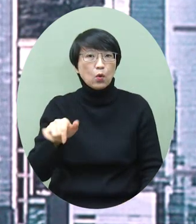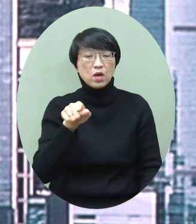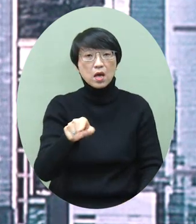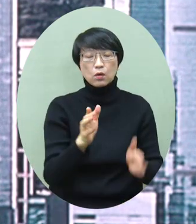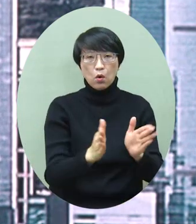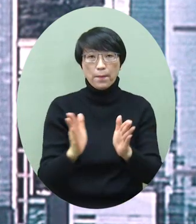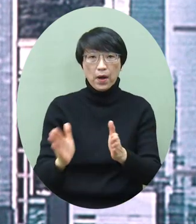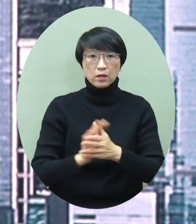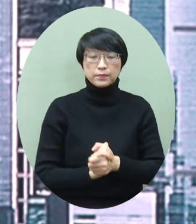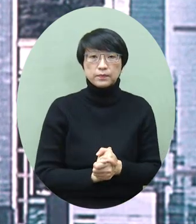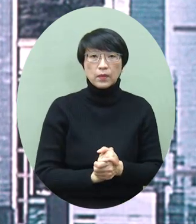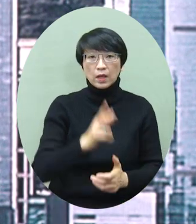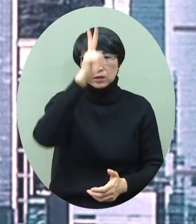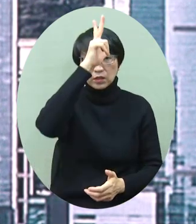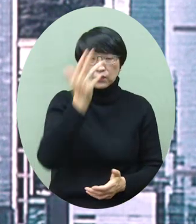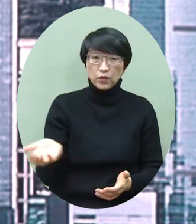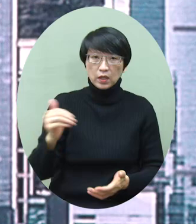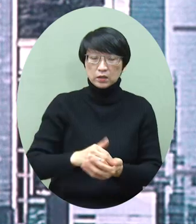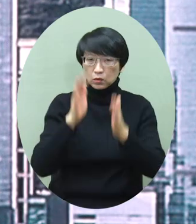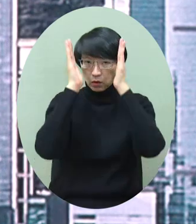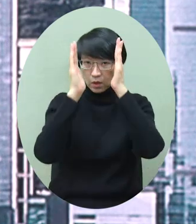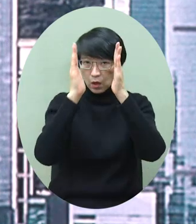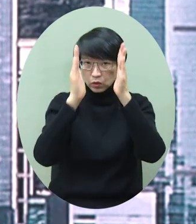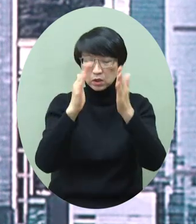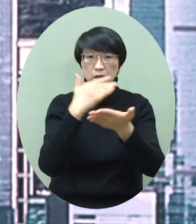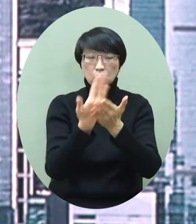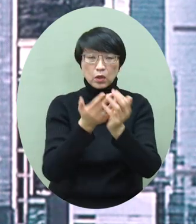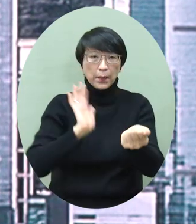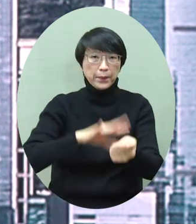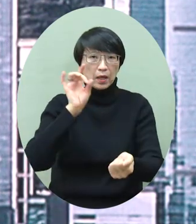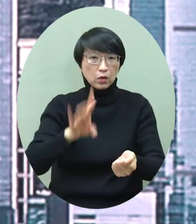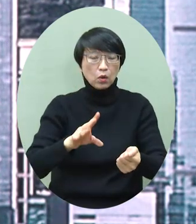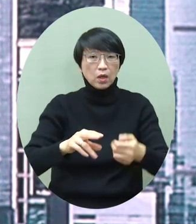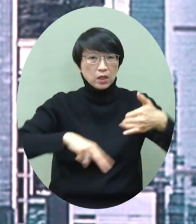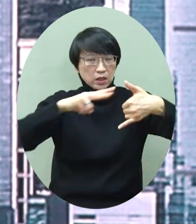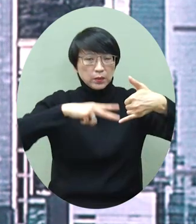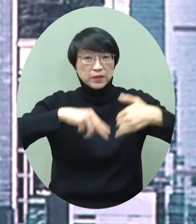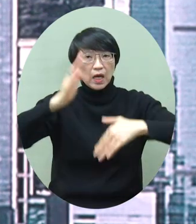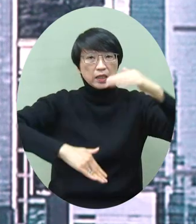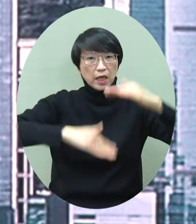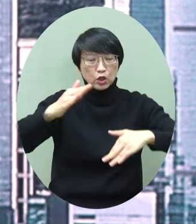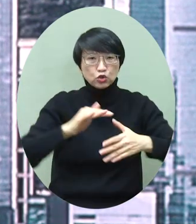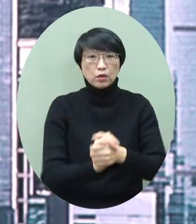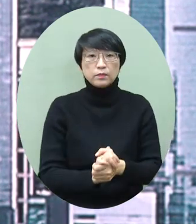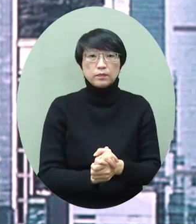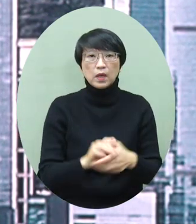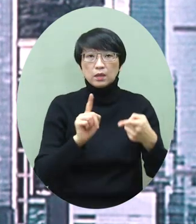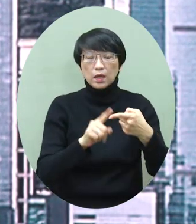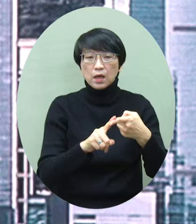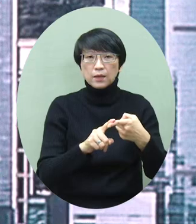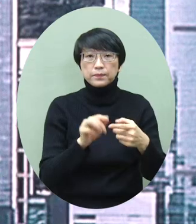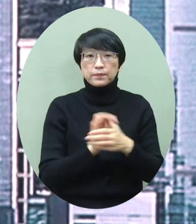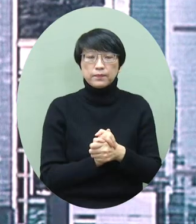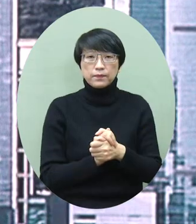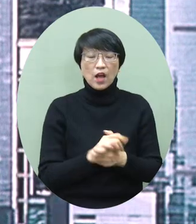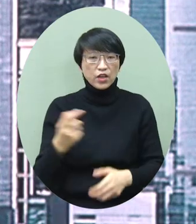咧。咁所以咧，政府一直都密切留意嚇各項嘅病毒檢測技術，希望咧就係既能夠可以有